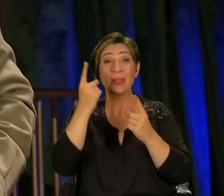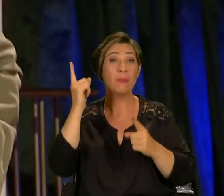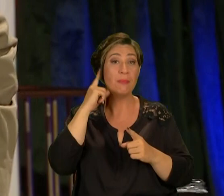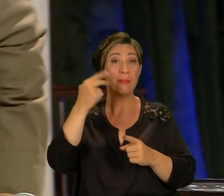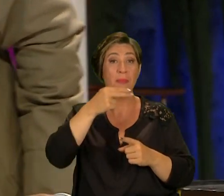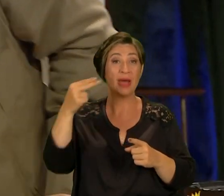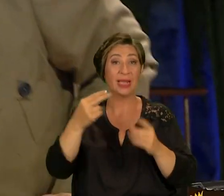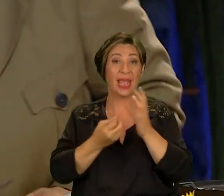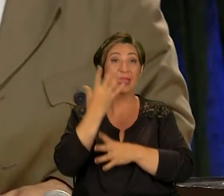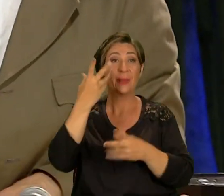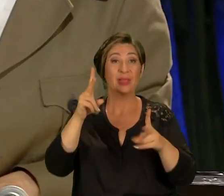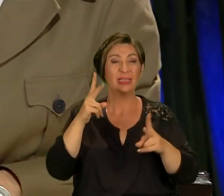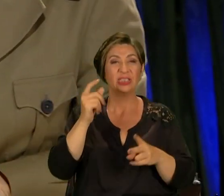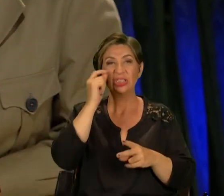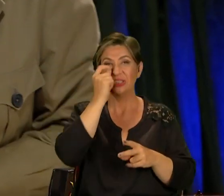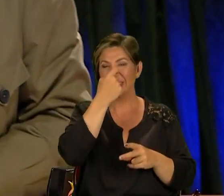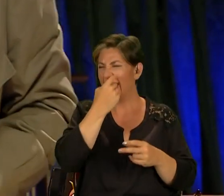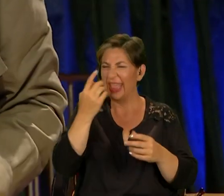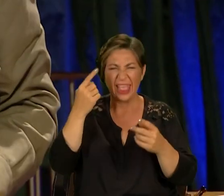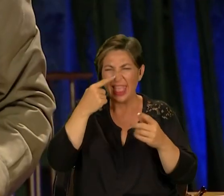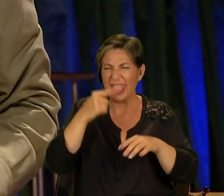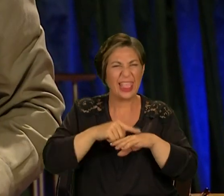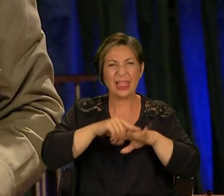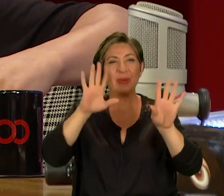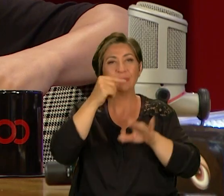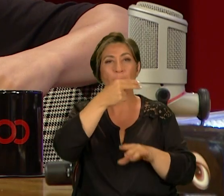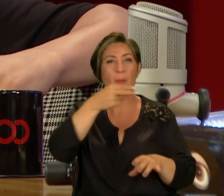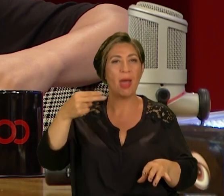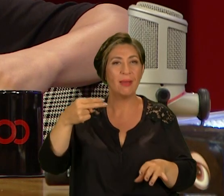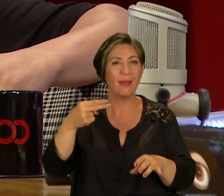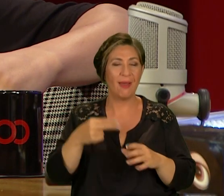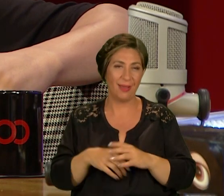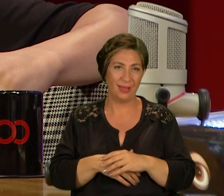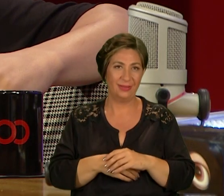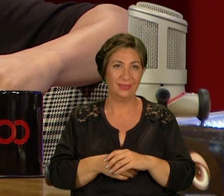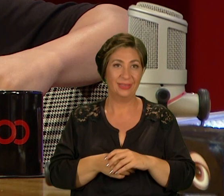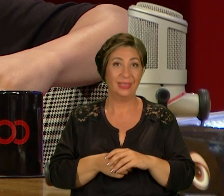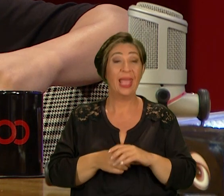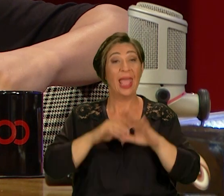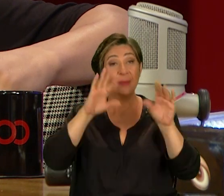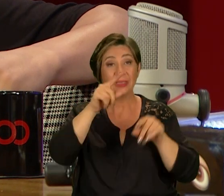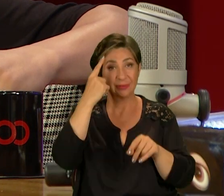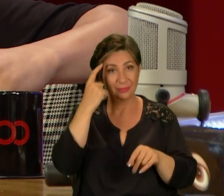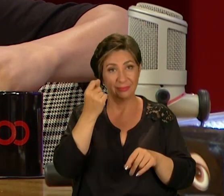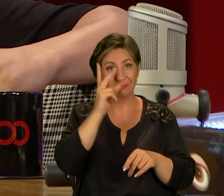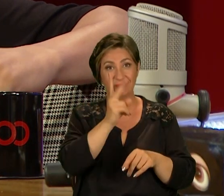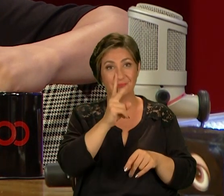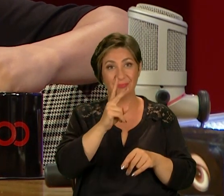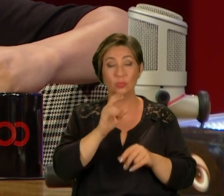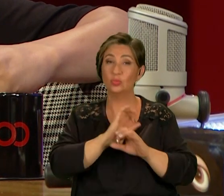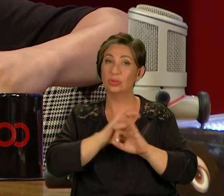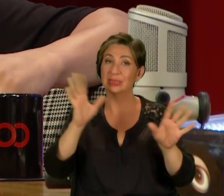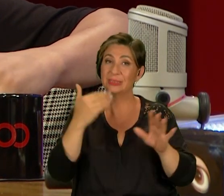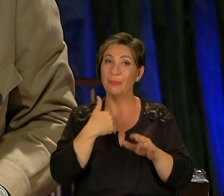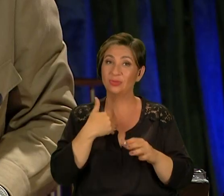marka yaratabilir. Çilek inanılmaz bir marka. İnanılmaz bir marka ve hepsi senin kafandan çıktı.